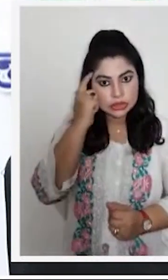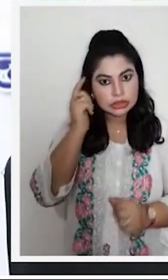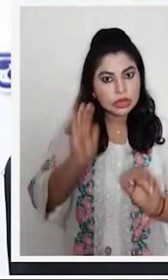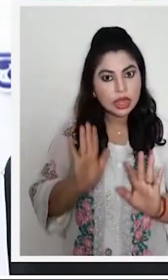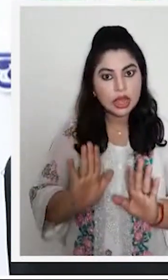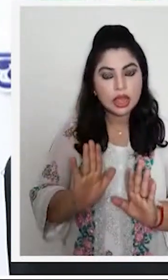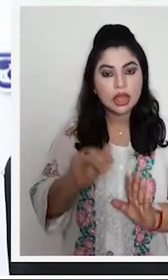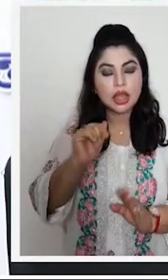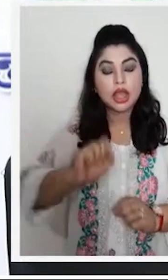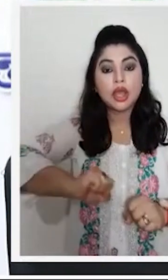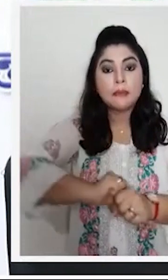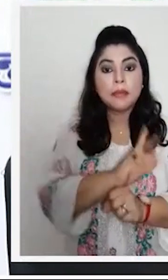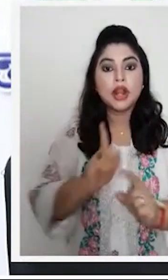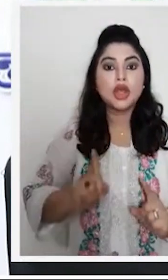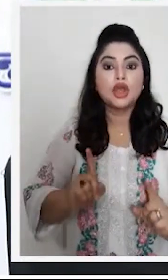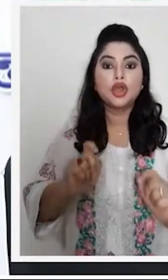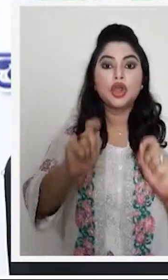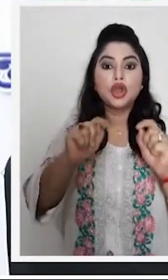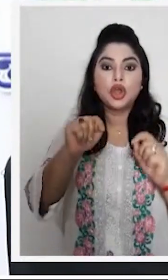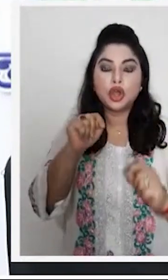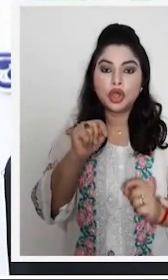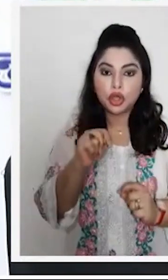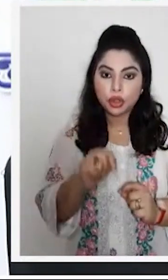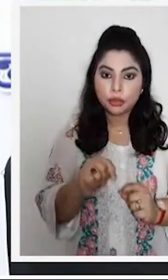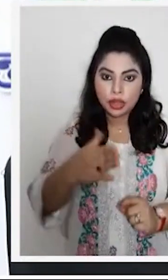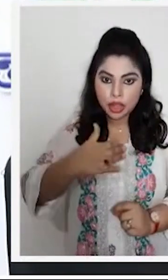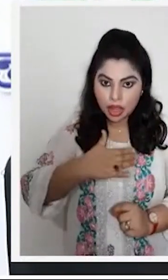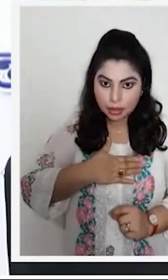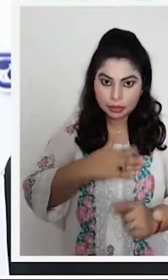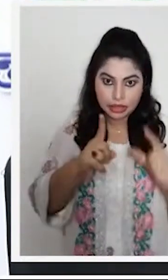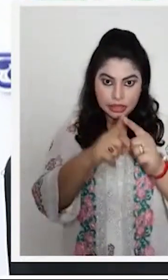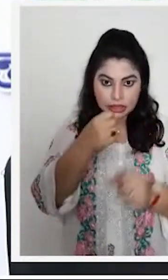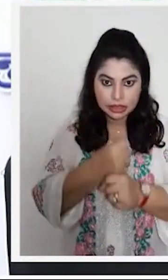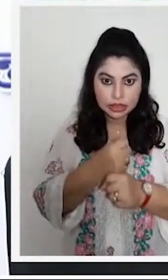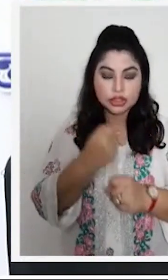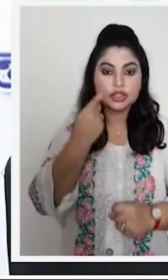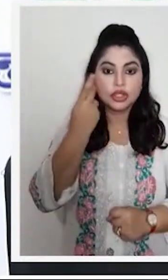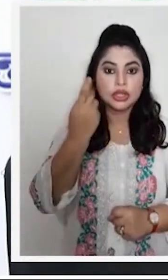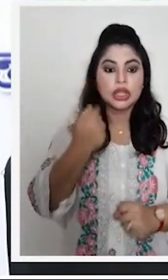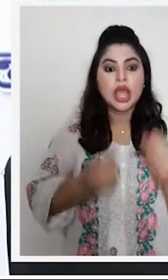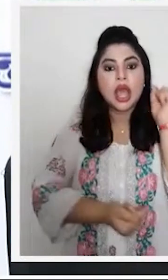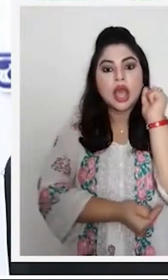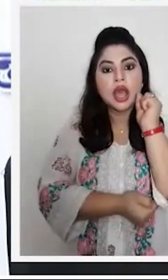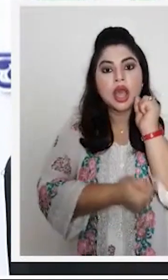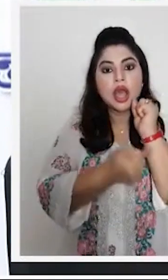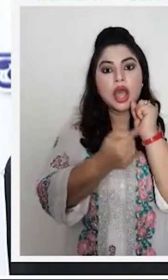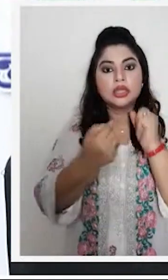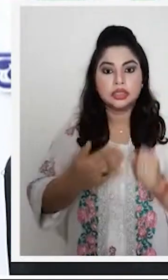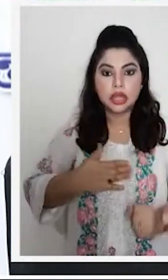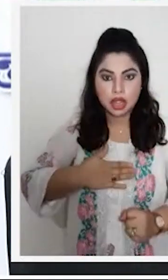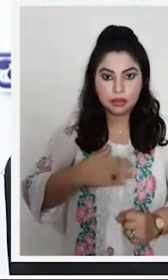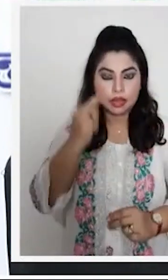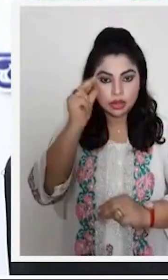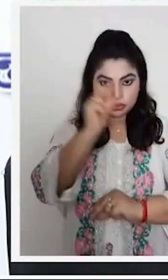উপস্থাপনায়। আপনারা অনেকে হয়তো জানেন, আমিও কোভিড-19 আক্রান্ত হয়েছিলাম এবং